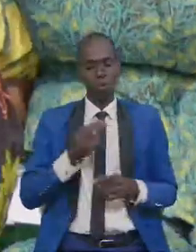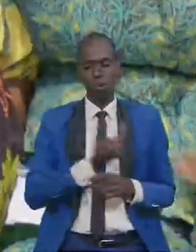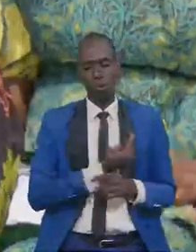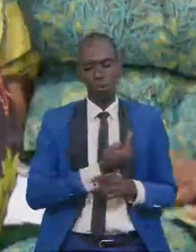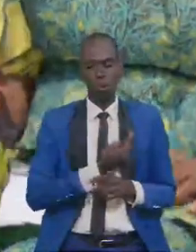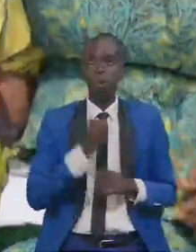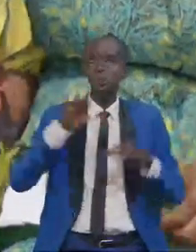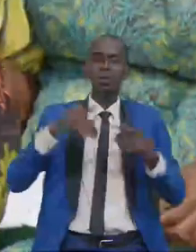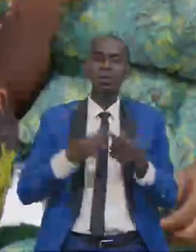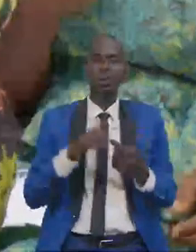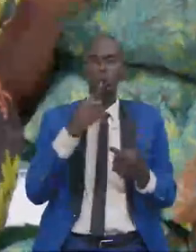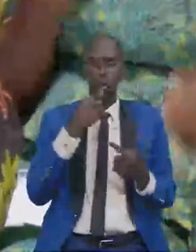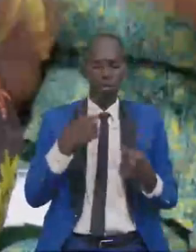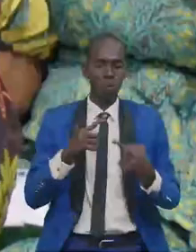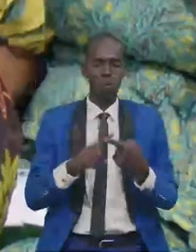Il m'a donné.